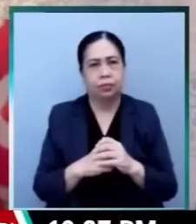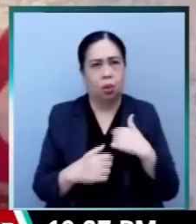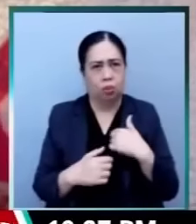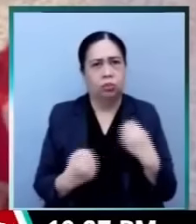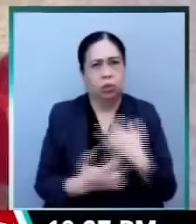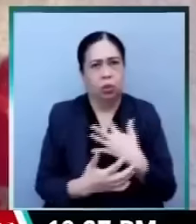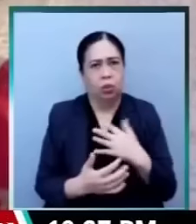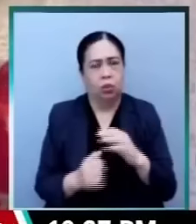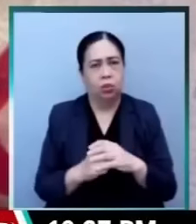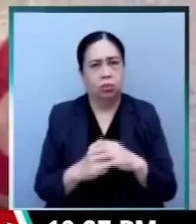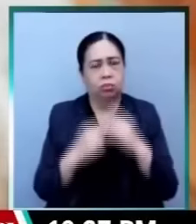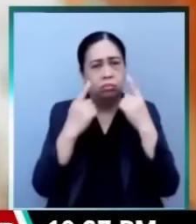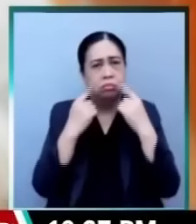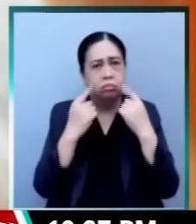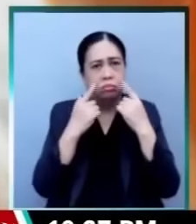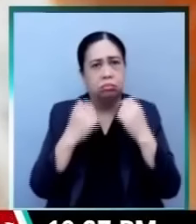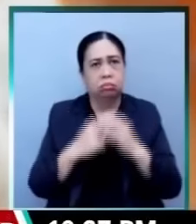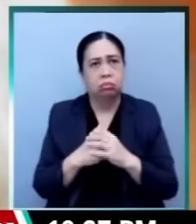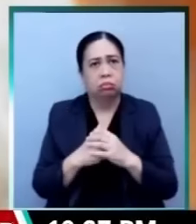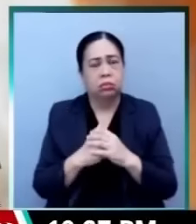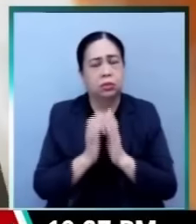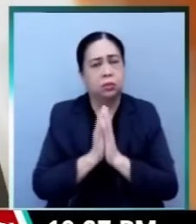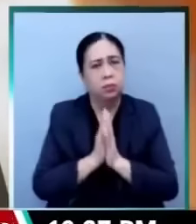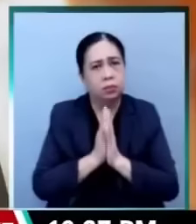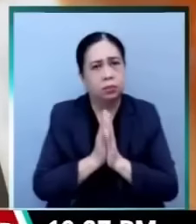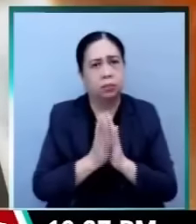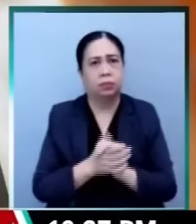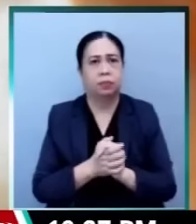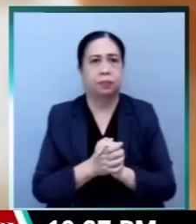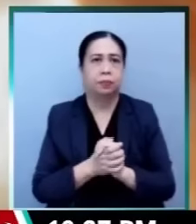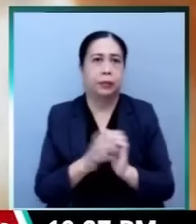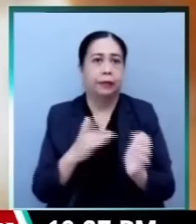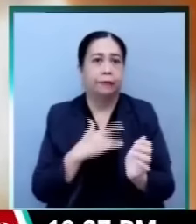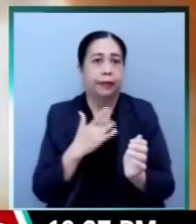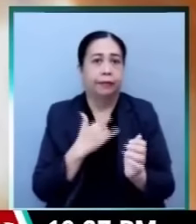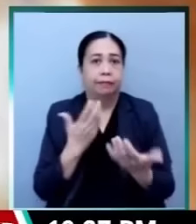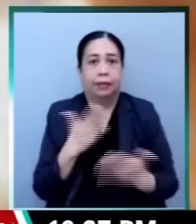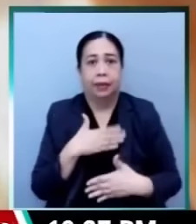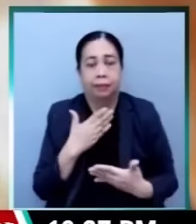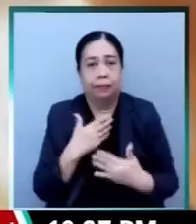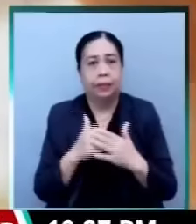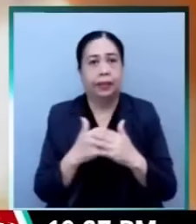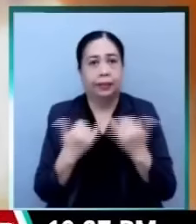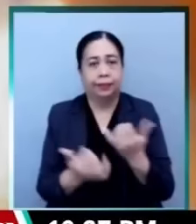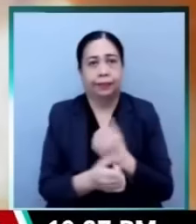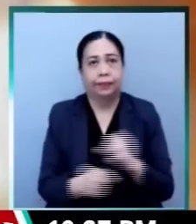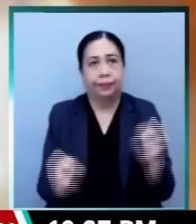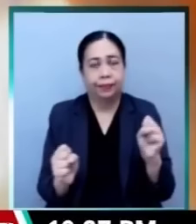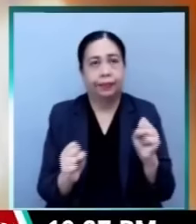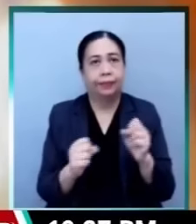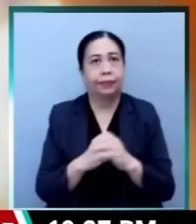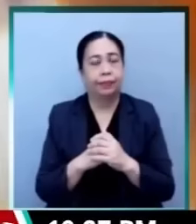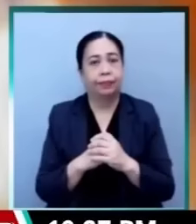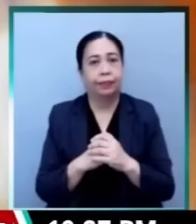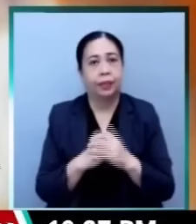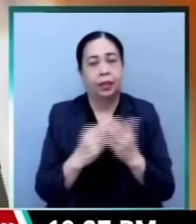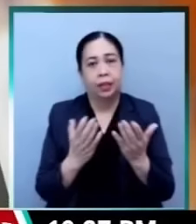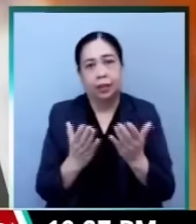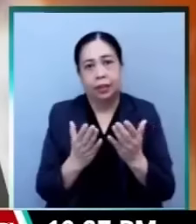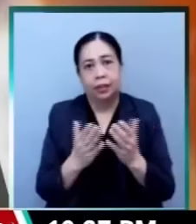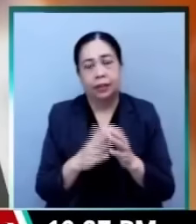lang. Darasal. I feel happy that I'm safe for once in the past